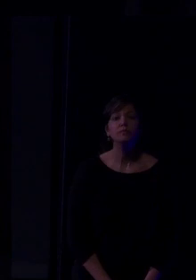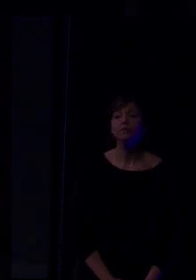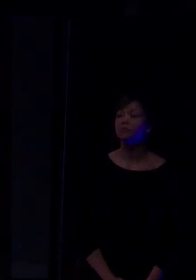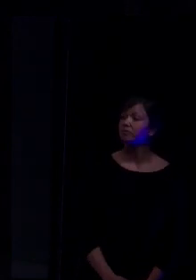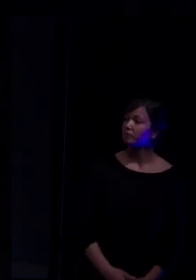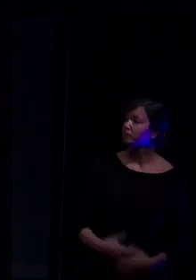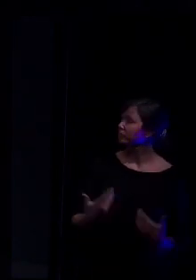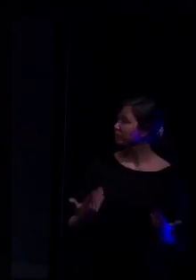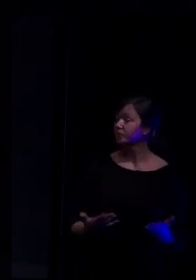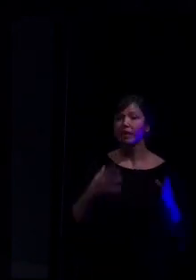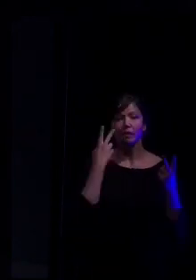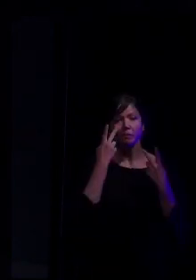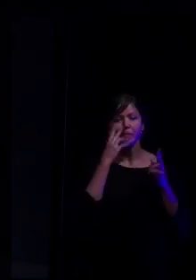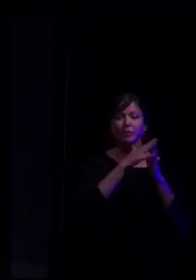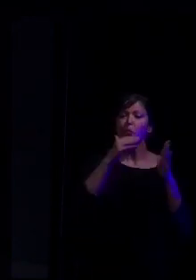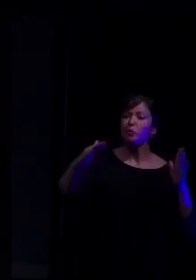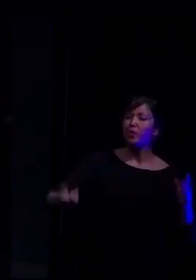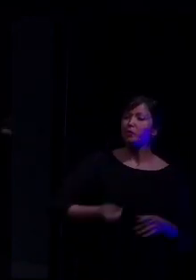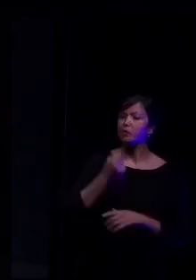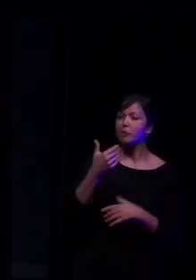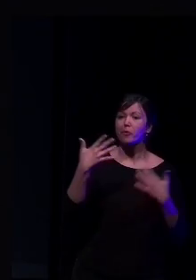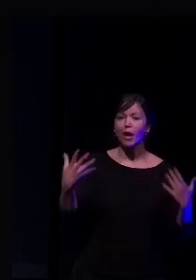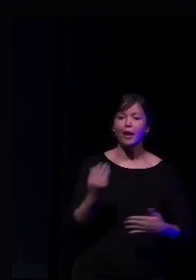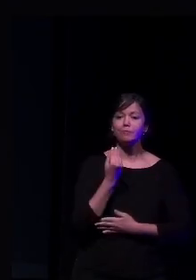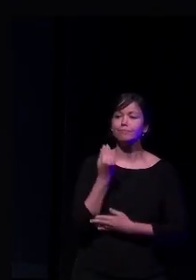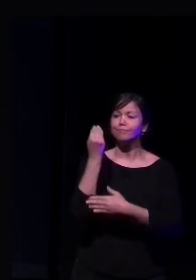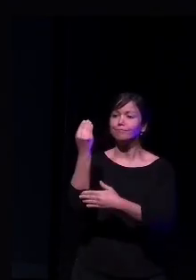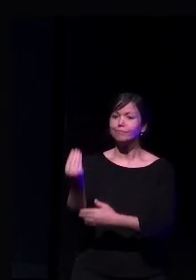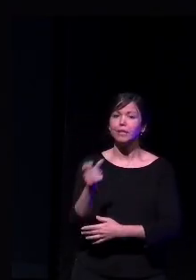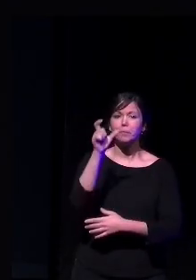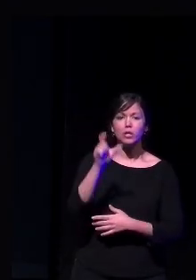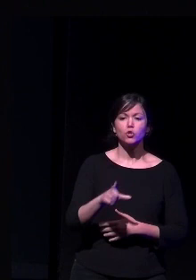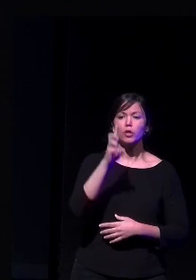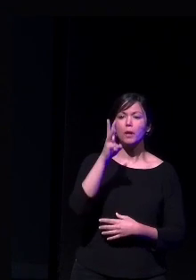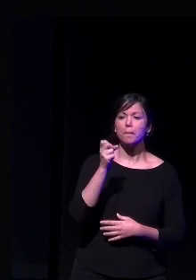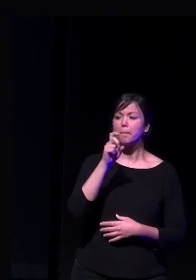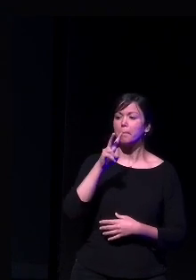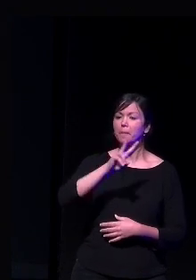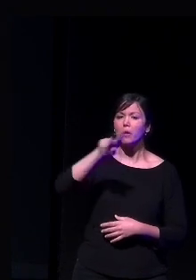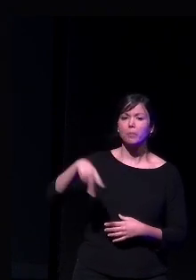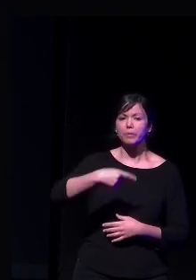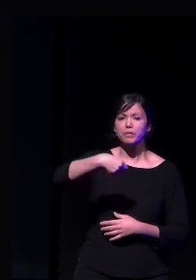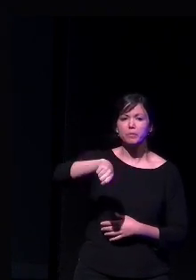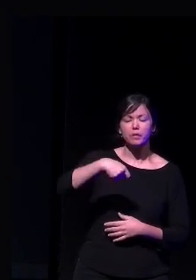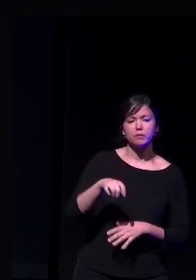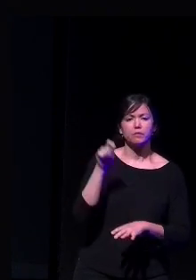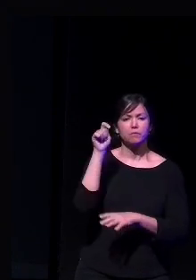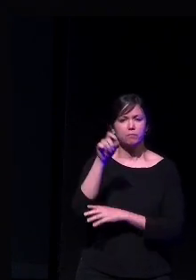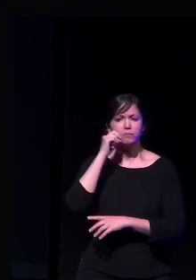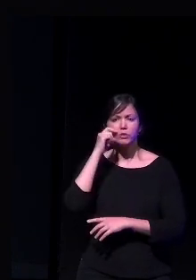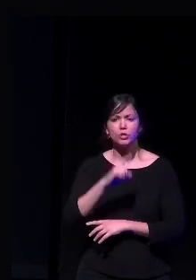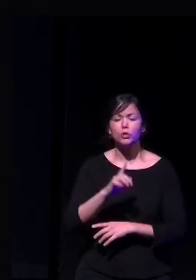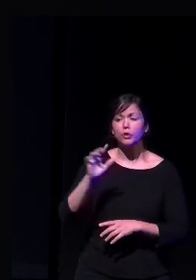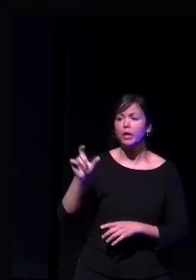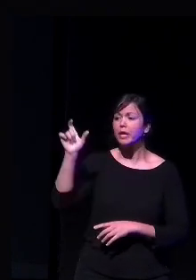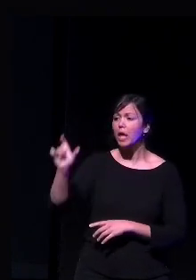Hem passat del mar a la muntanya en un moment. Lliura aquest escultura, guardó i diploma al senyor Pau Preses, vicepresident primer de la Diputació de Girona, i recull el